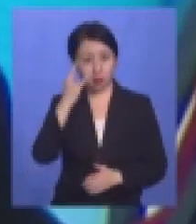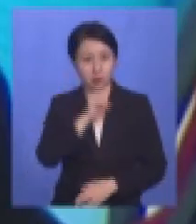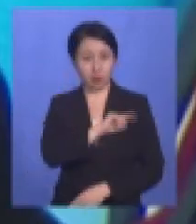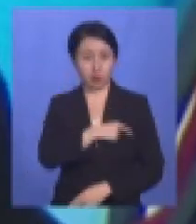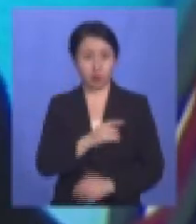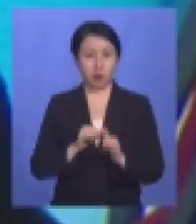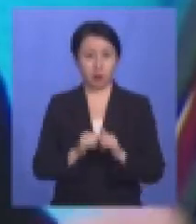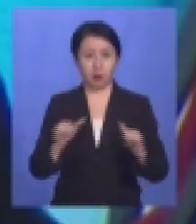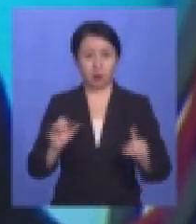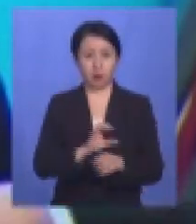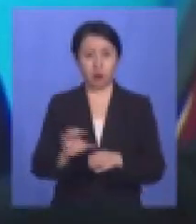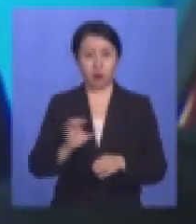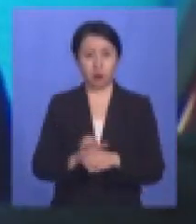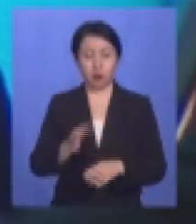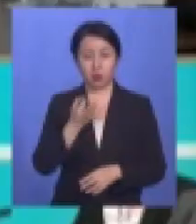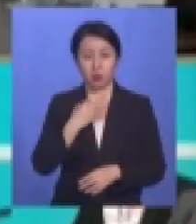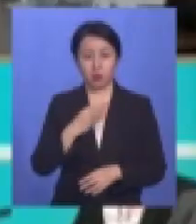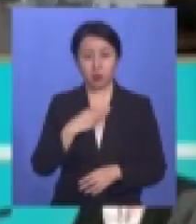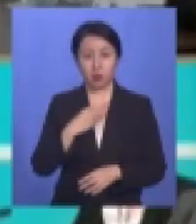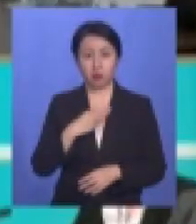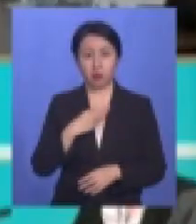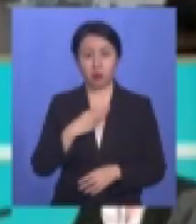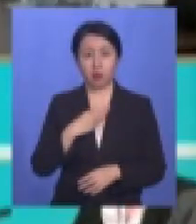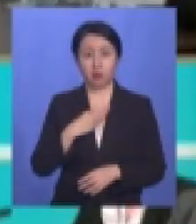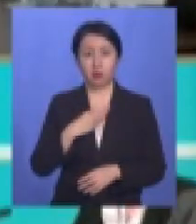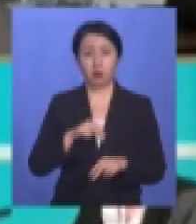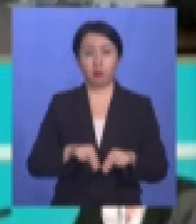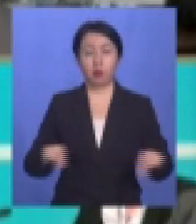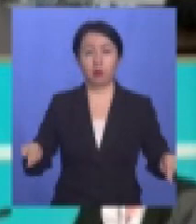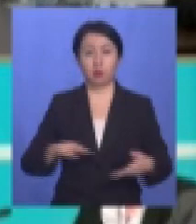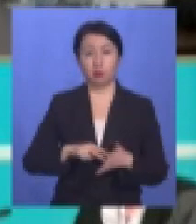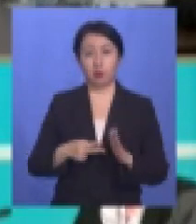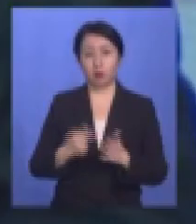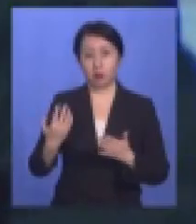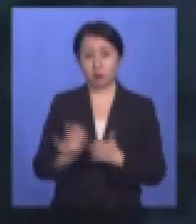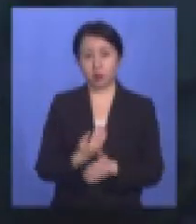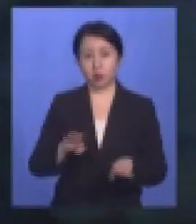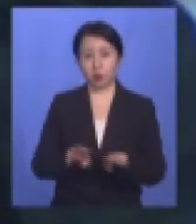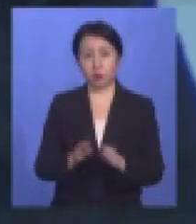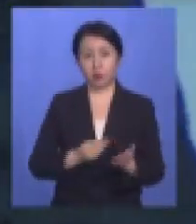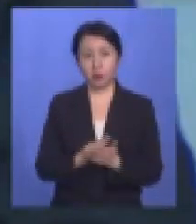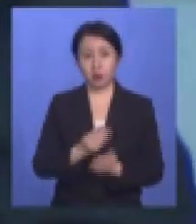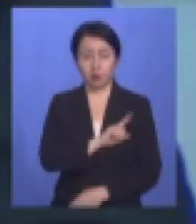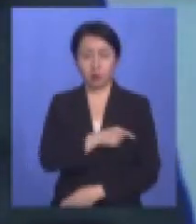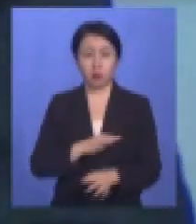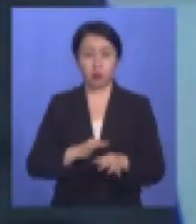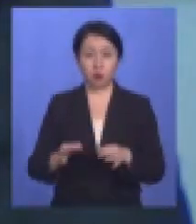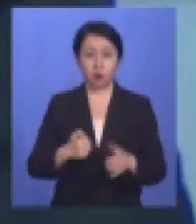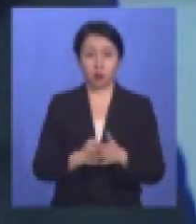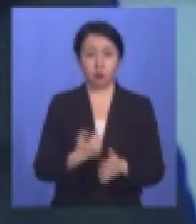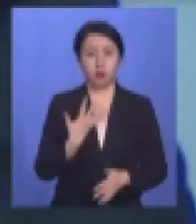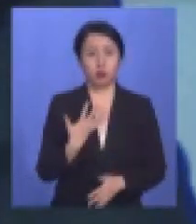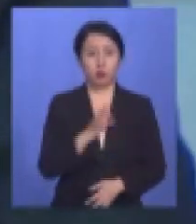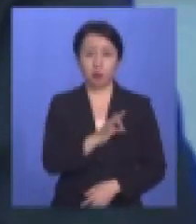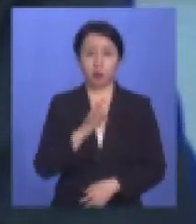планируют инвестировать в казахстанскую медицину и развивать производство лекарств. Правительство планирует довести уровень финансирования